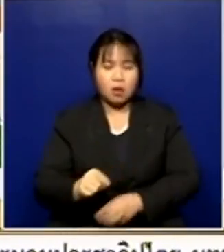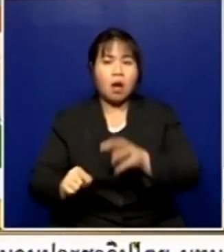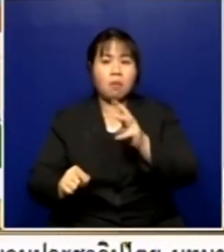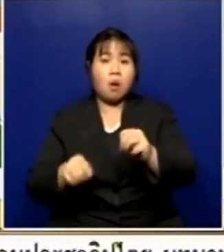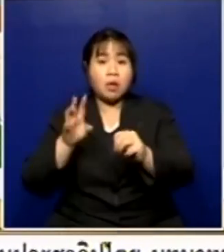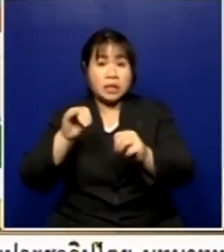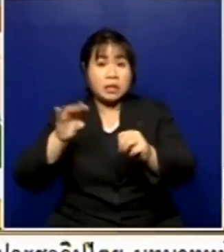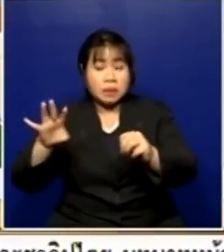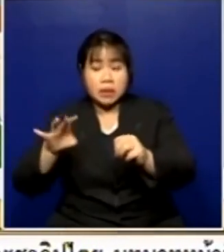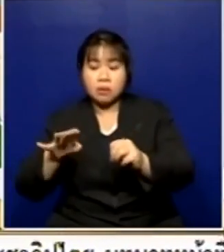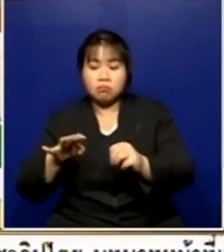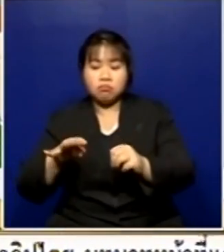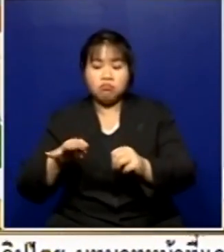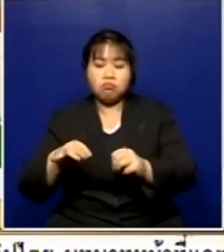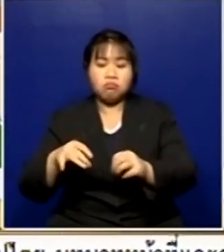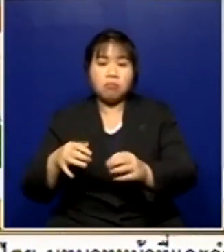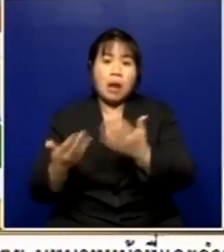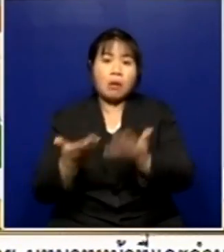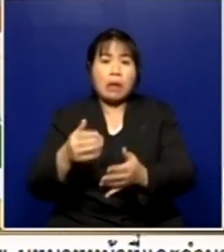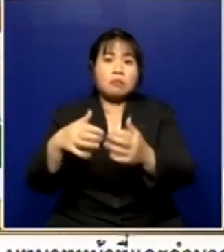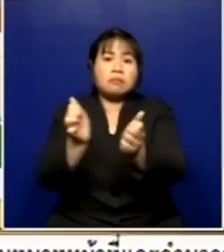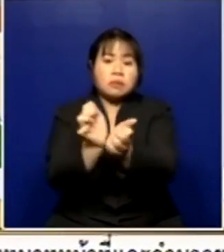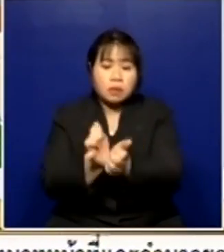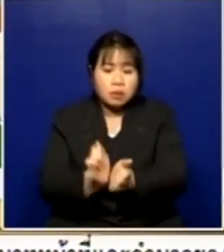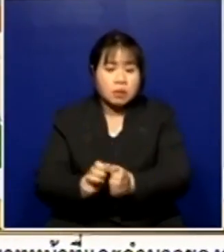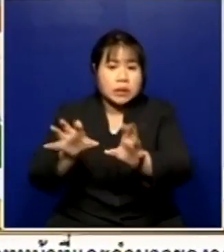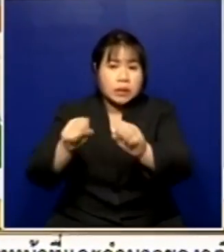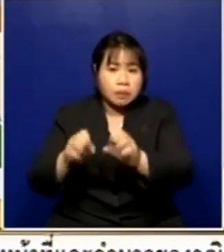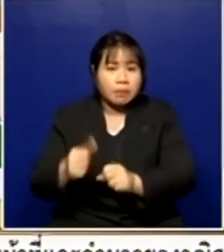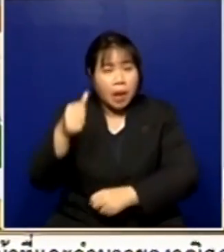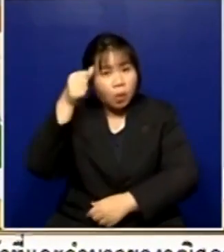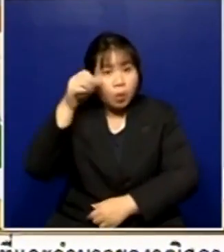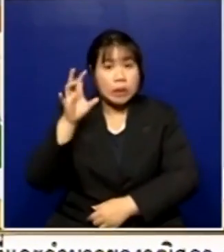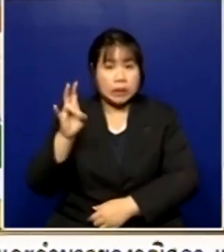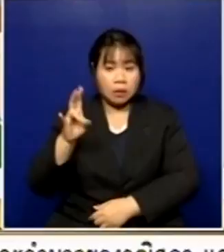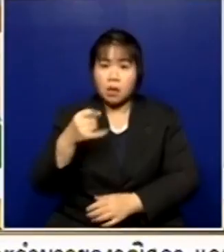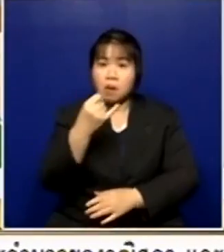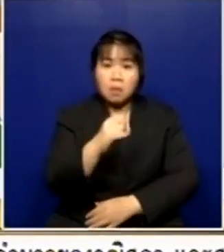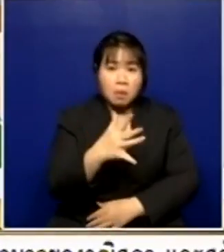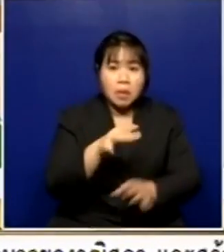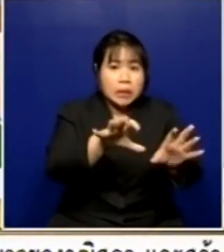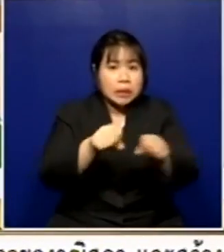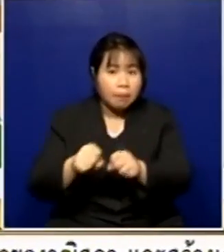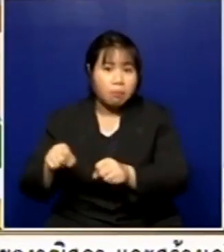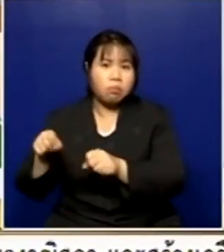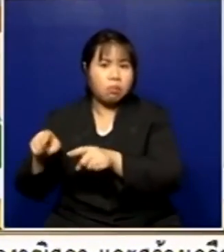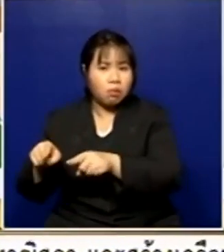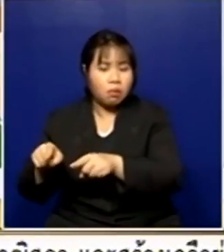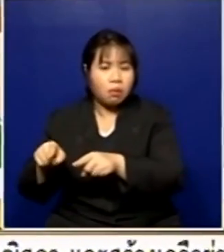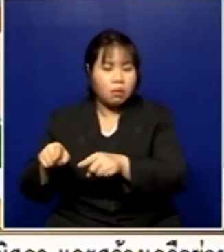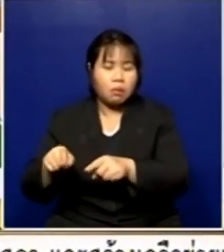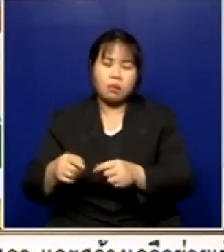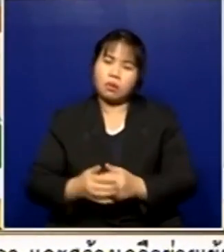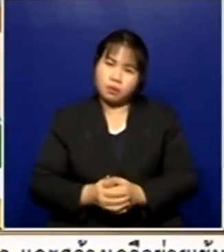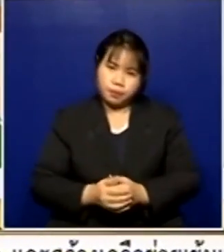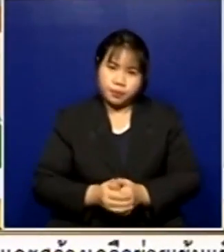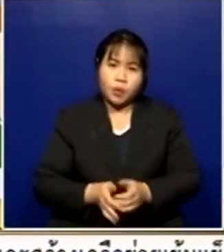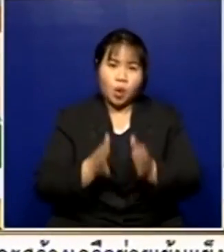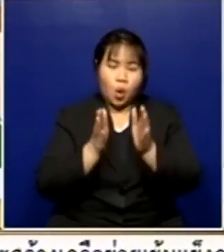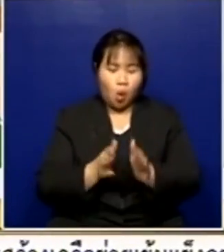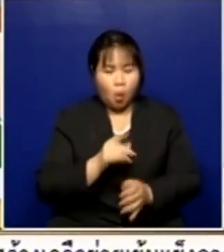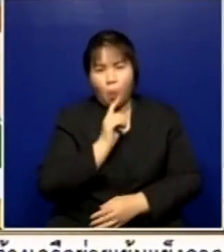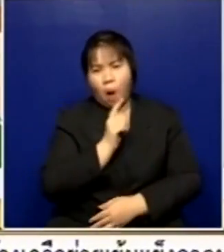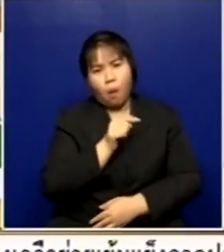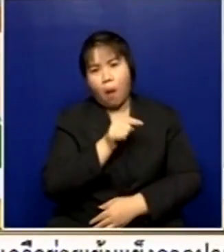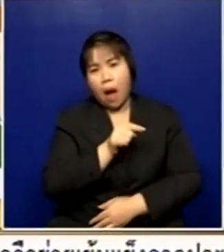จับกุมคนไปทางไว้ในค่ายทหารได้ 7วันโดยไม่จำเป็นต้องมีข้อกล่าวหาร่างขึ้นในบรรยากาศที่คนที่ออกมาวิพากษ์